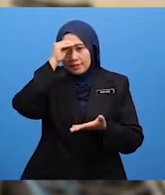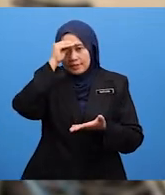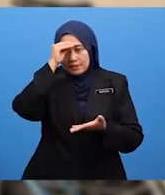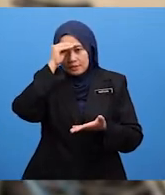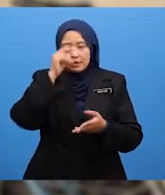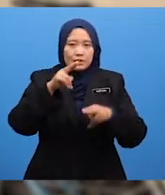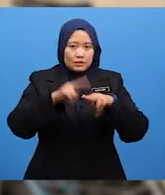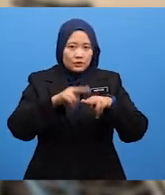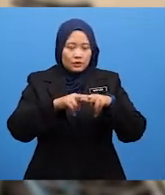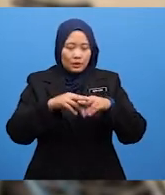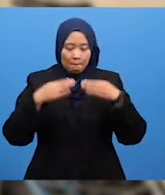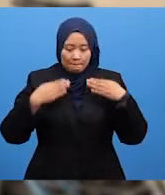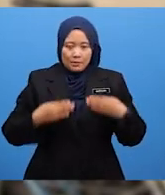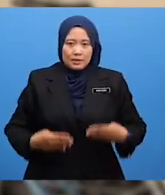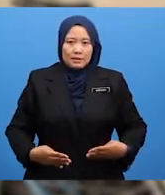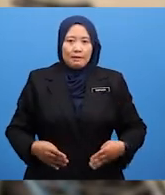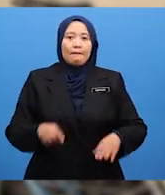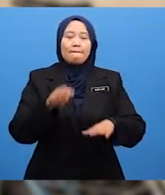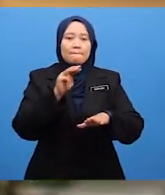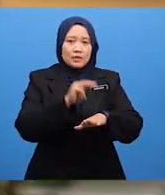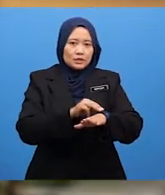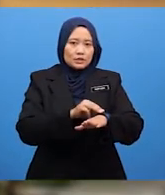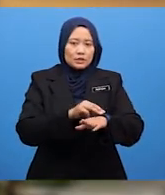memegang gambus dalam keadaan duduk di atas kerusi.